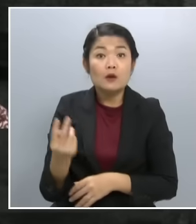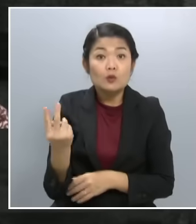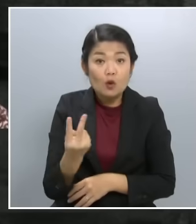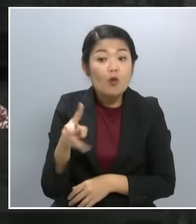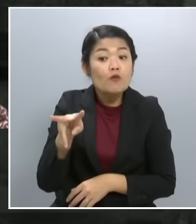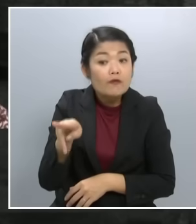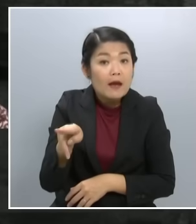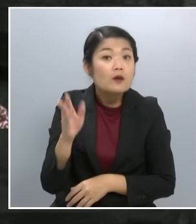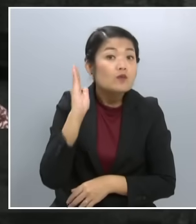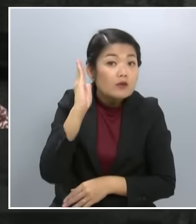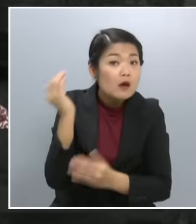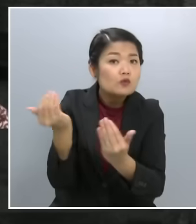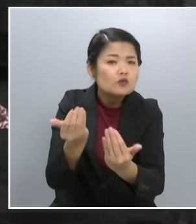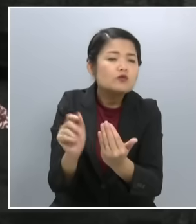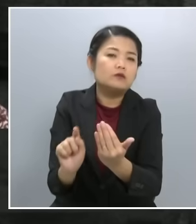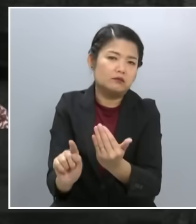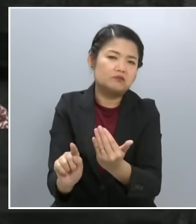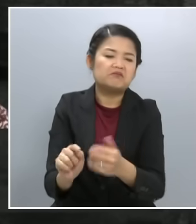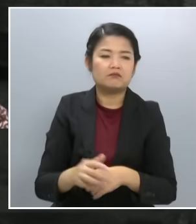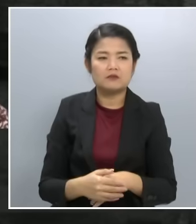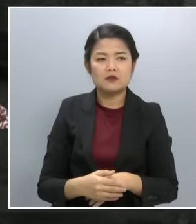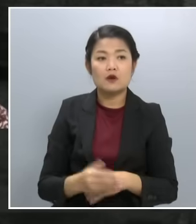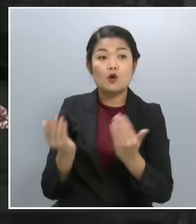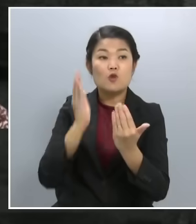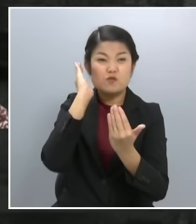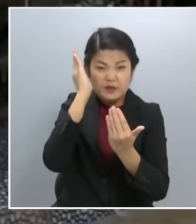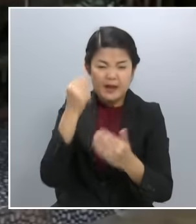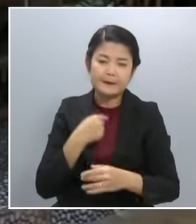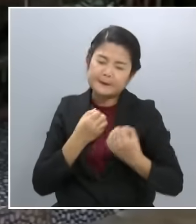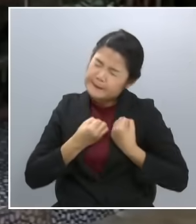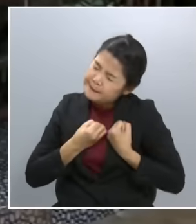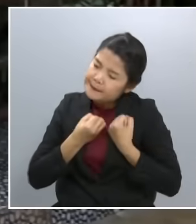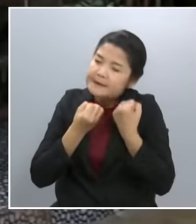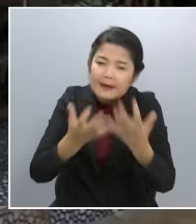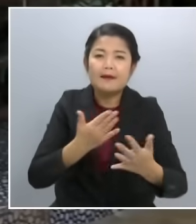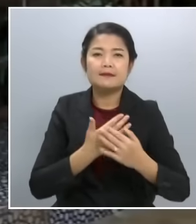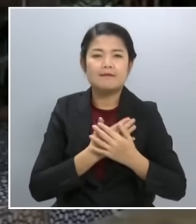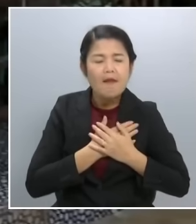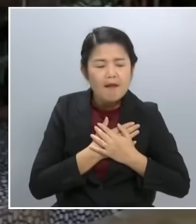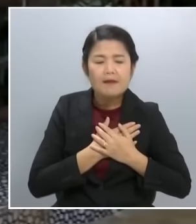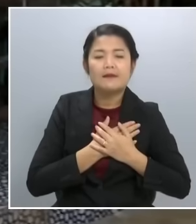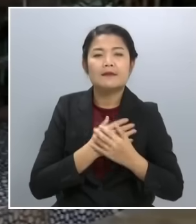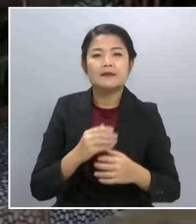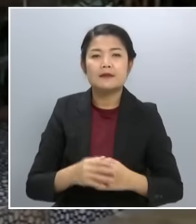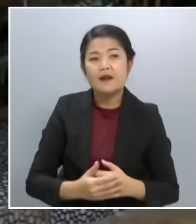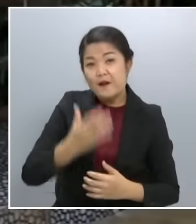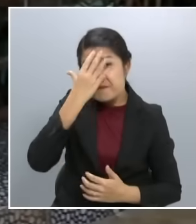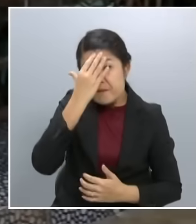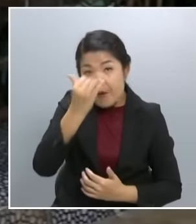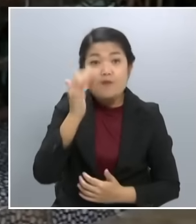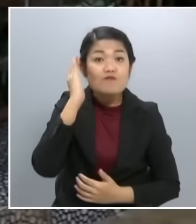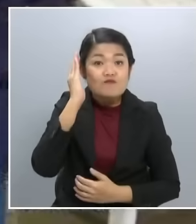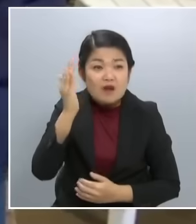แพรวแม่ยอมรับนะว่าลูกโบ้ของแม่เนี่ยทุ่มเทกับความรักในครั้งนี้เป็นอย่างมากเพราะลูกโบ้ของ